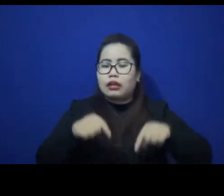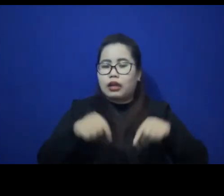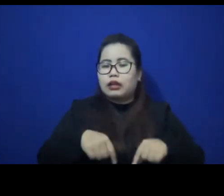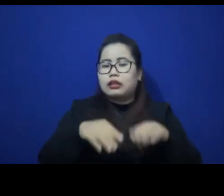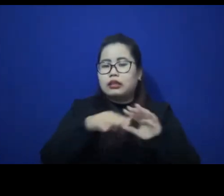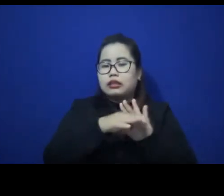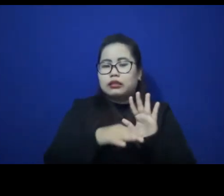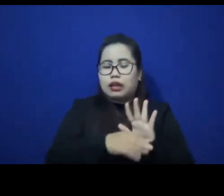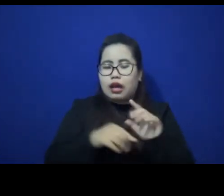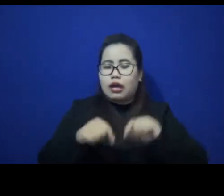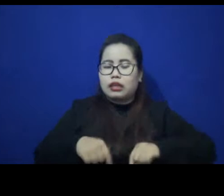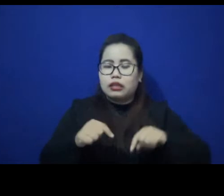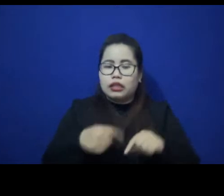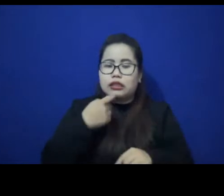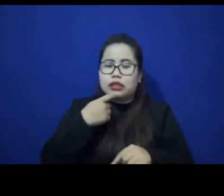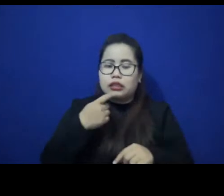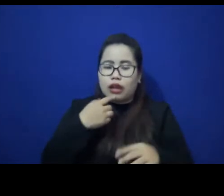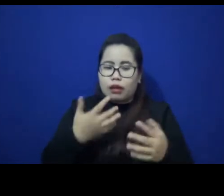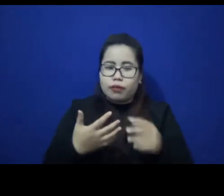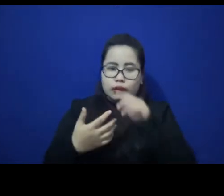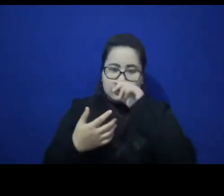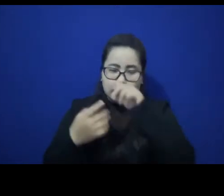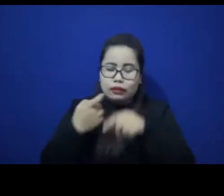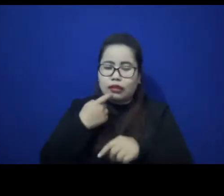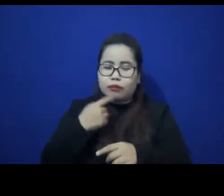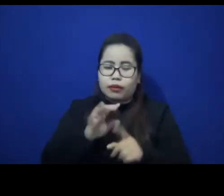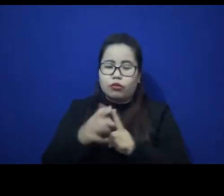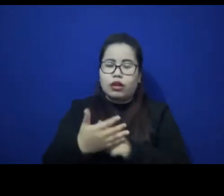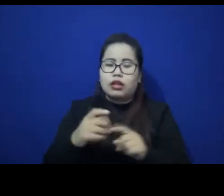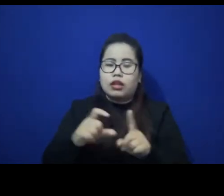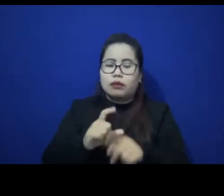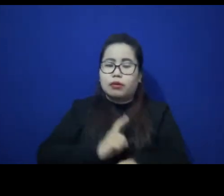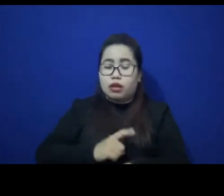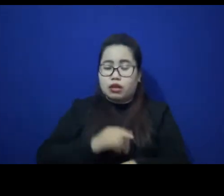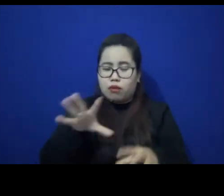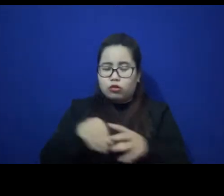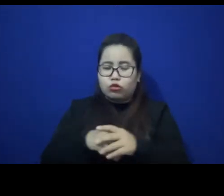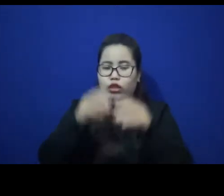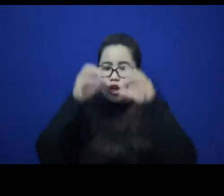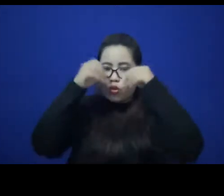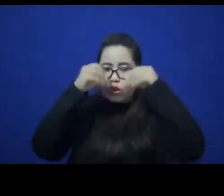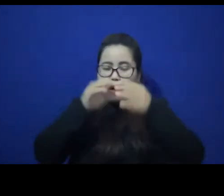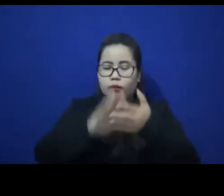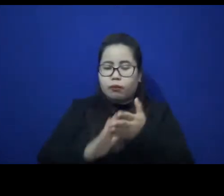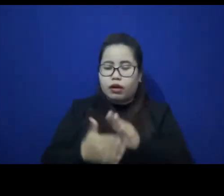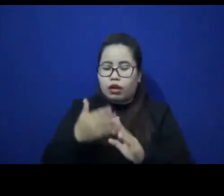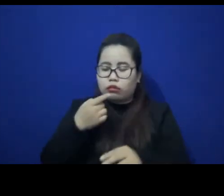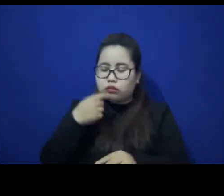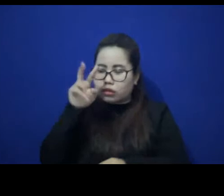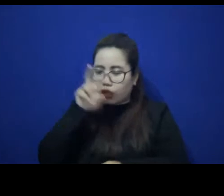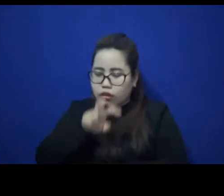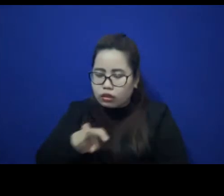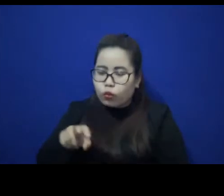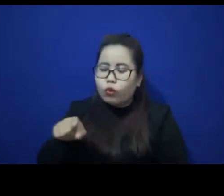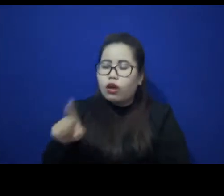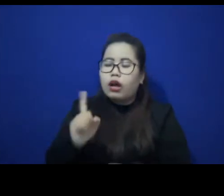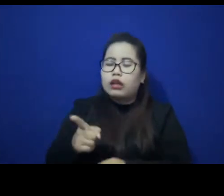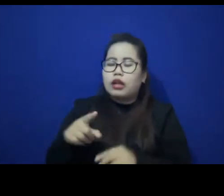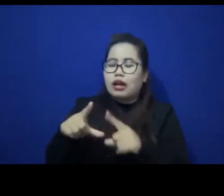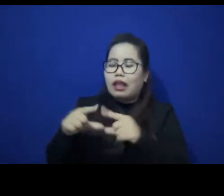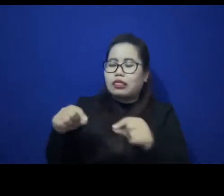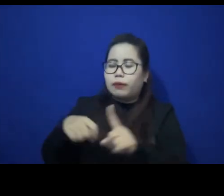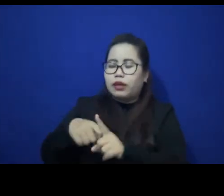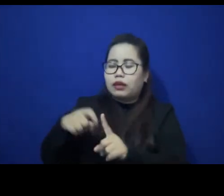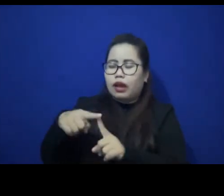webinar hari ini bertemakan nasib rancangan undang-undang atau pribadi pernah masuk ke Google Terus dilihat gitu dicentang KTP klik aja